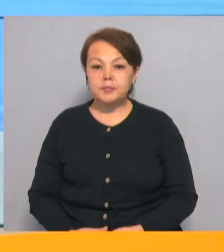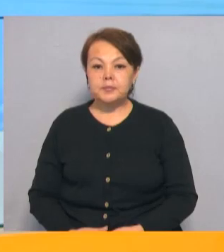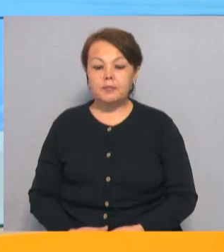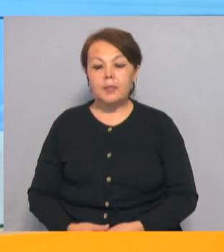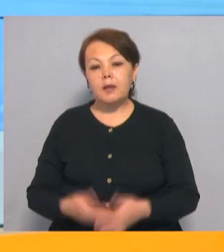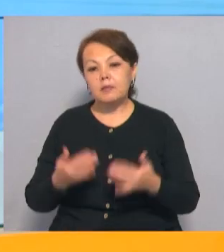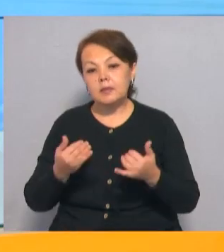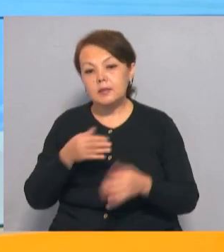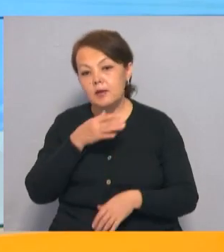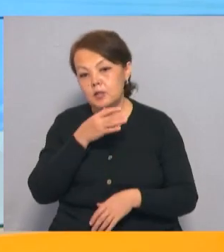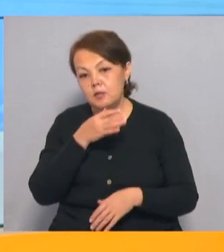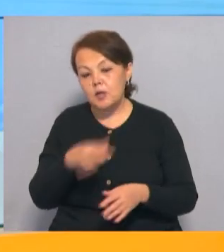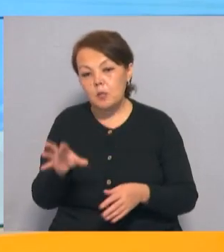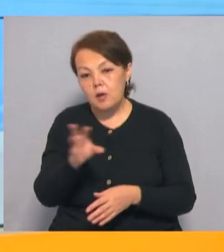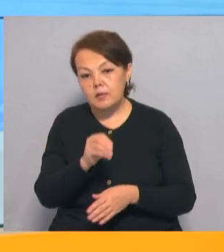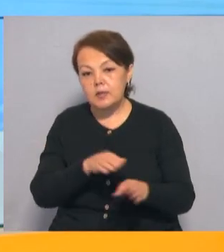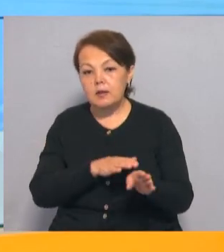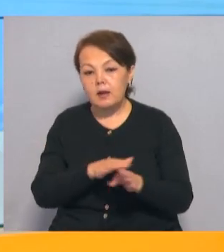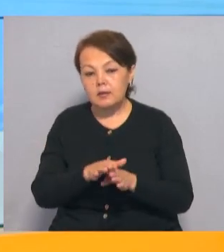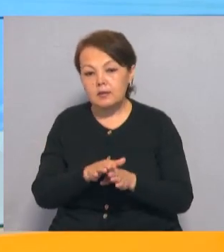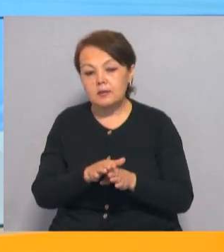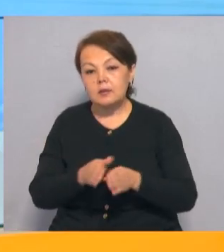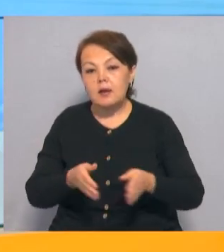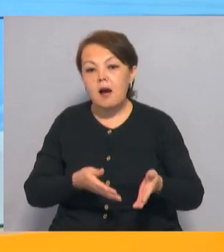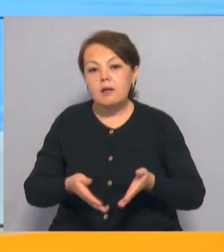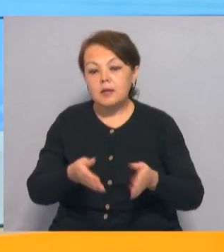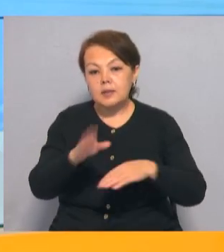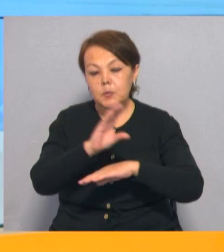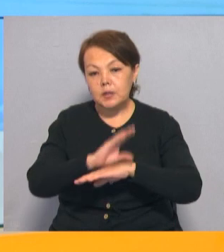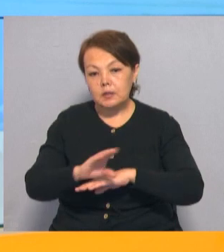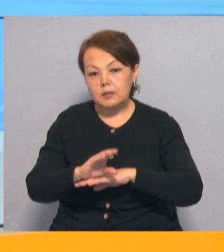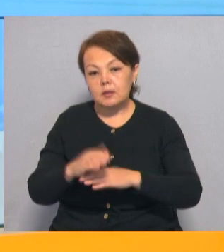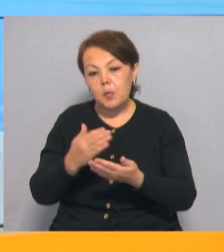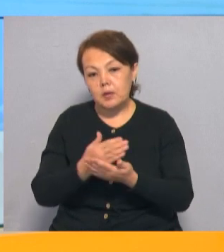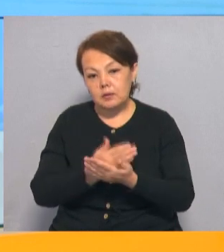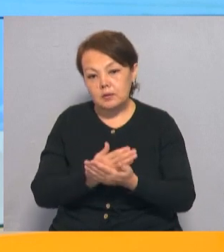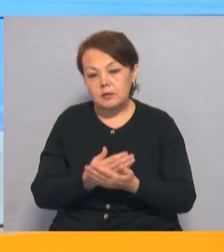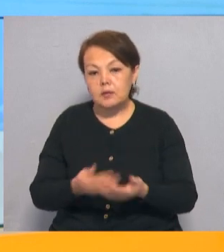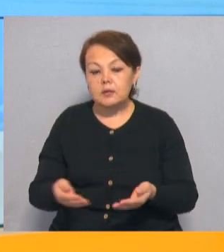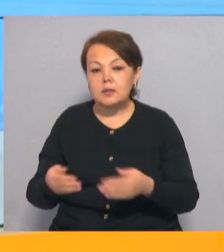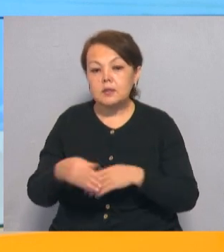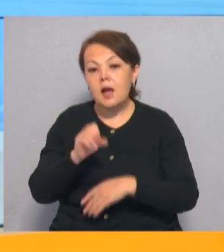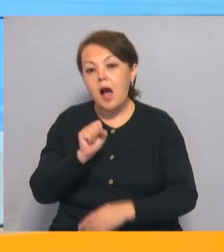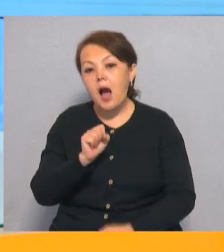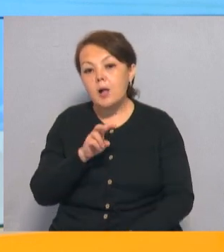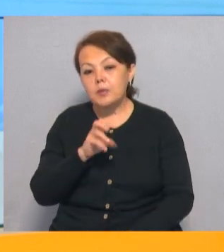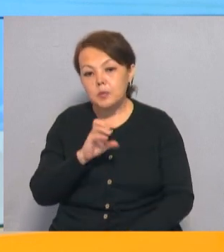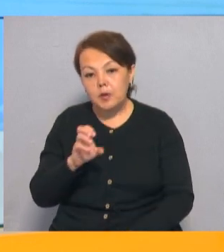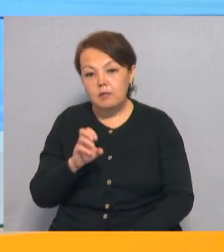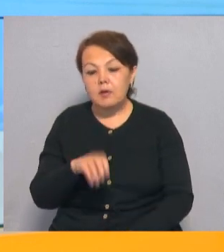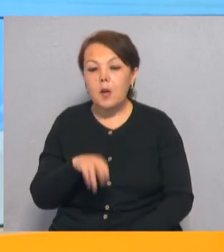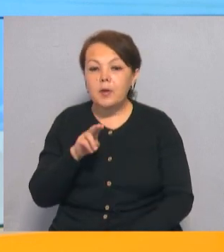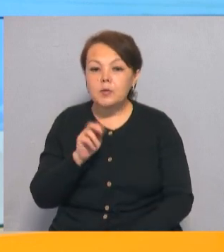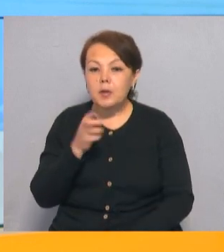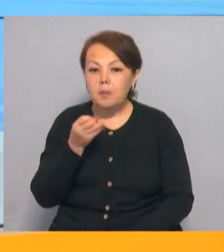в настоящее время в целях оптимизации движения транспорта разрабатывается проектно-сметная документация для соединения улиц алпыс паево и проспекта